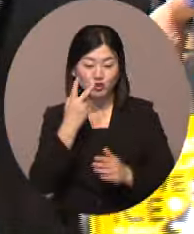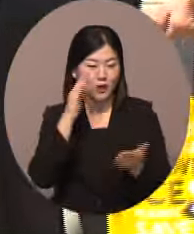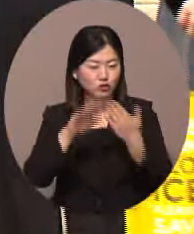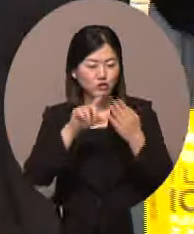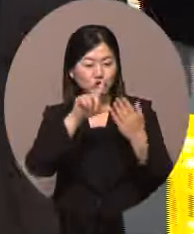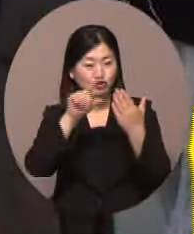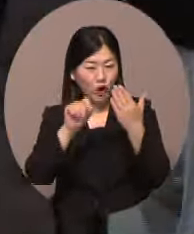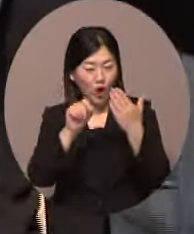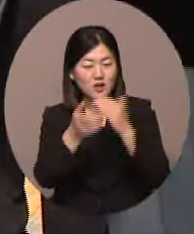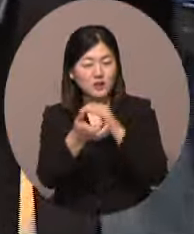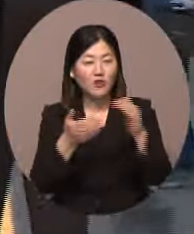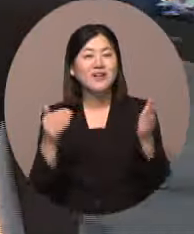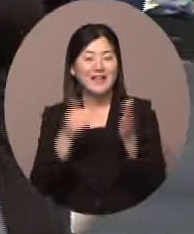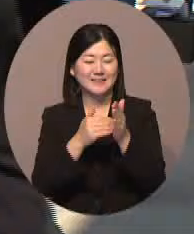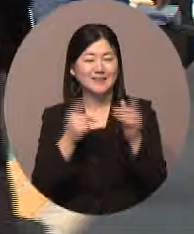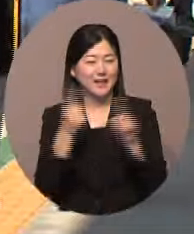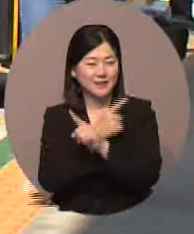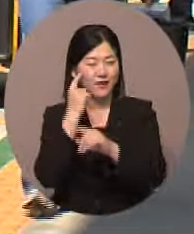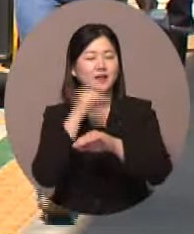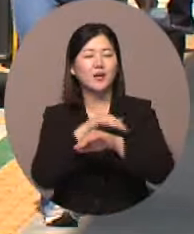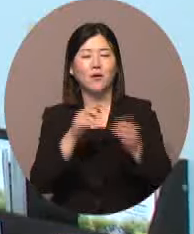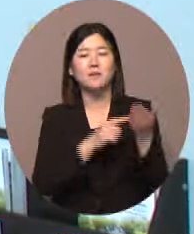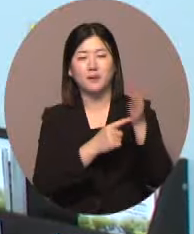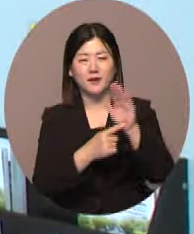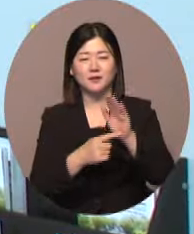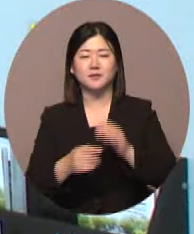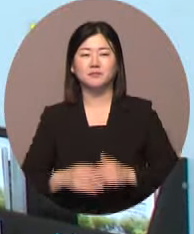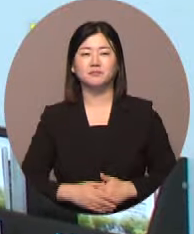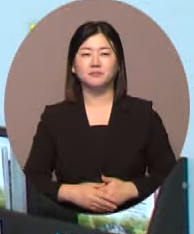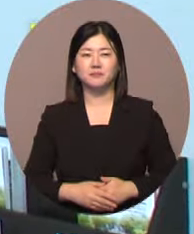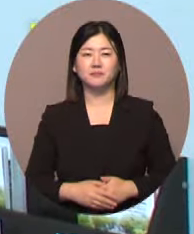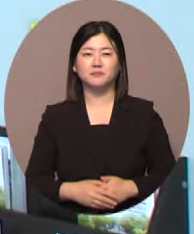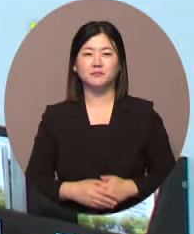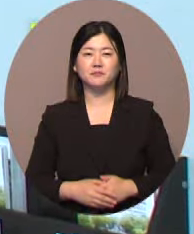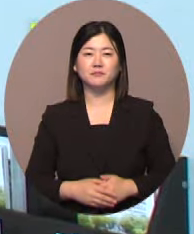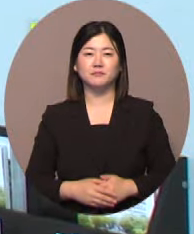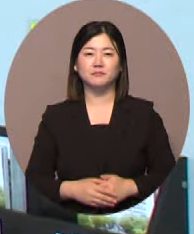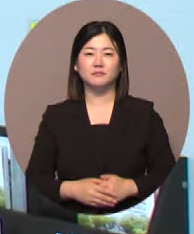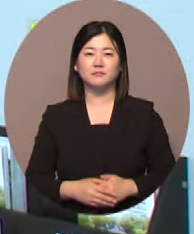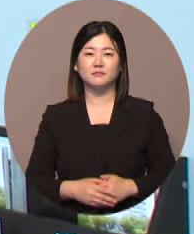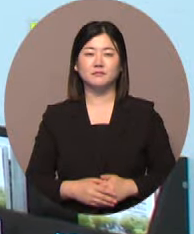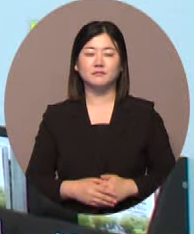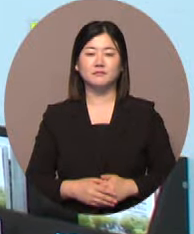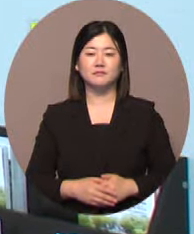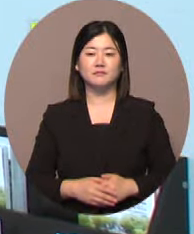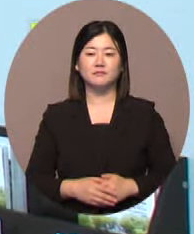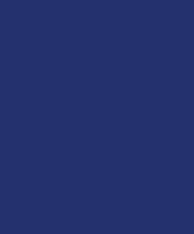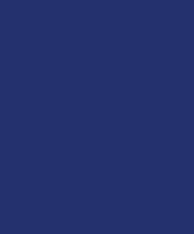뒤인 추석 명절 전까지 개선을 마치겠다고 밝혔습니다. MBC 뉴스 윤소영입니다.